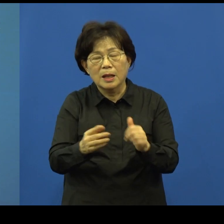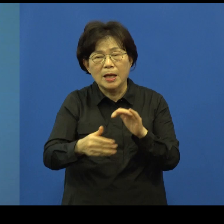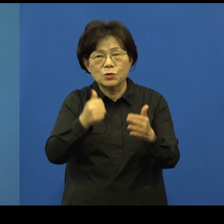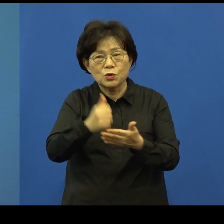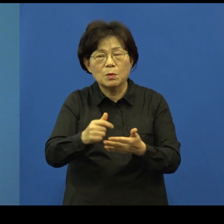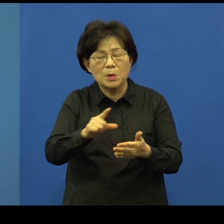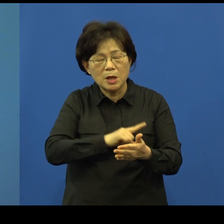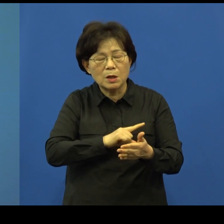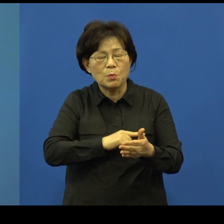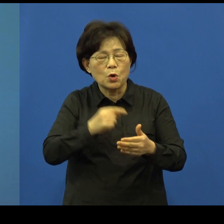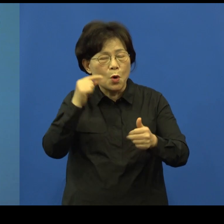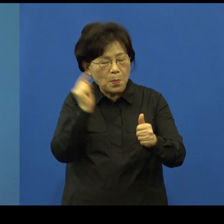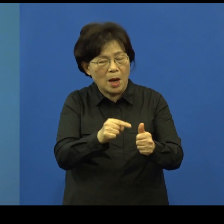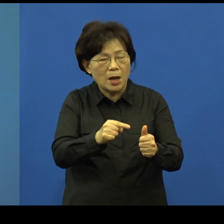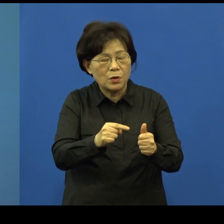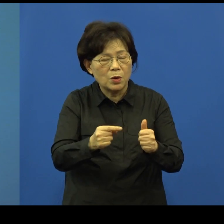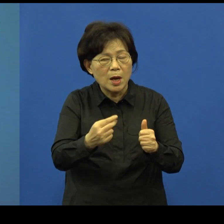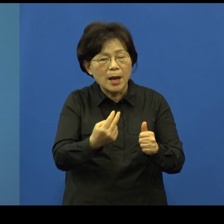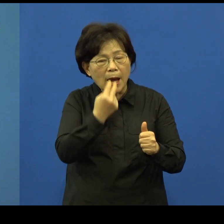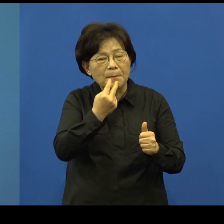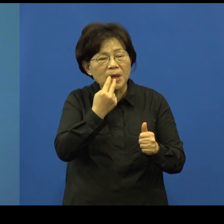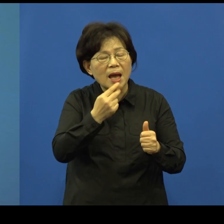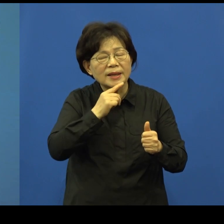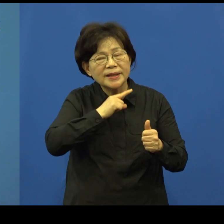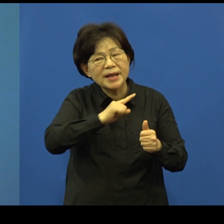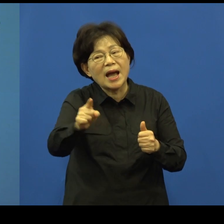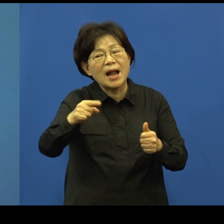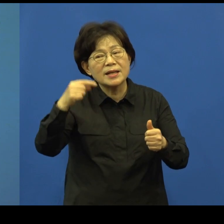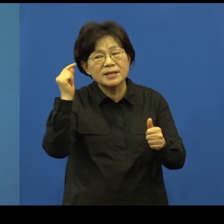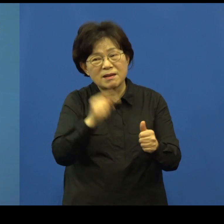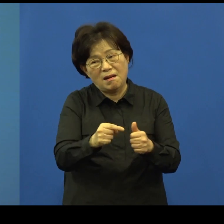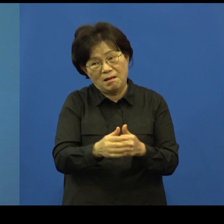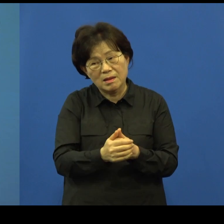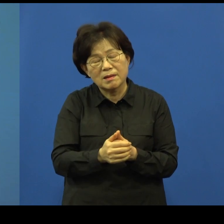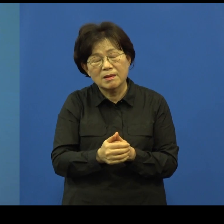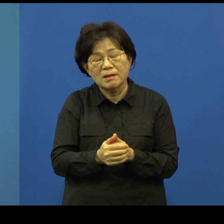예수의 이름으로 명하노니 감기가 떠나갈지어다. 네.